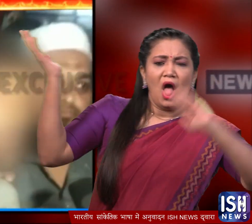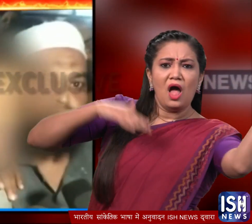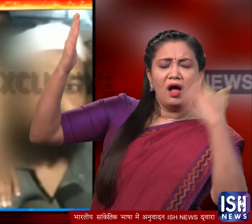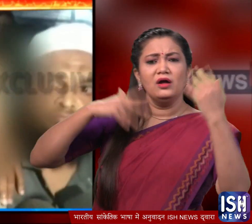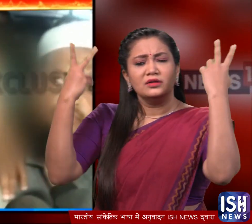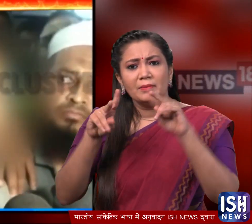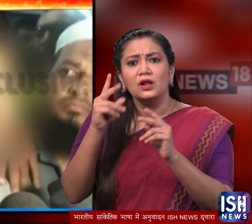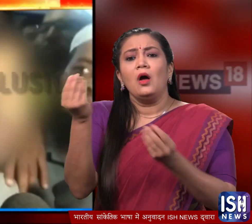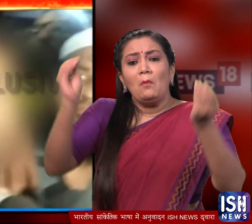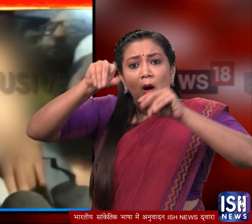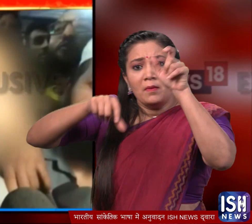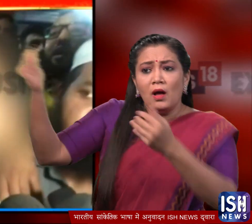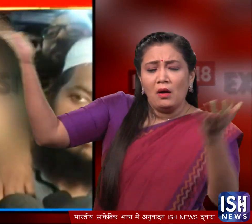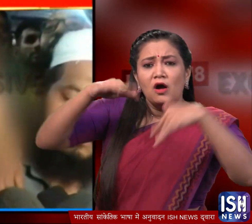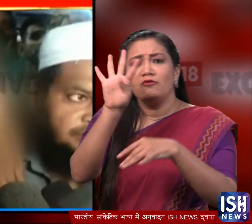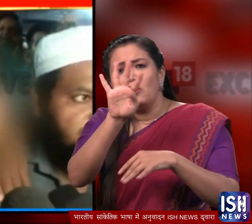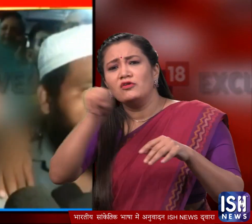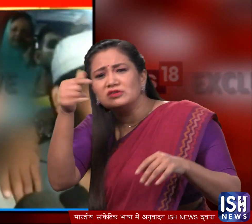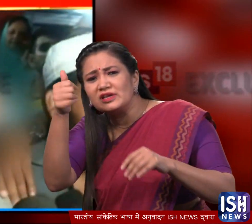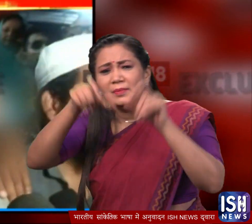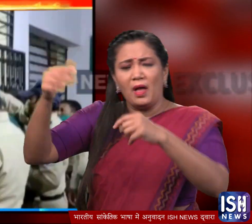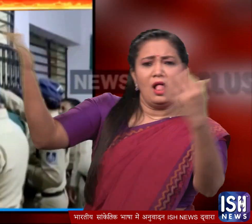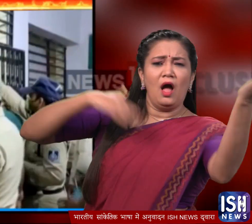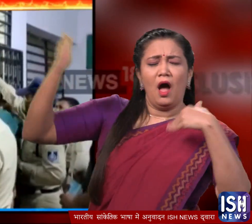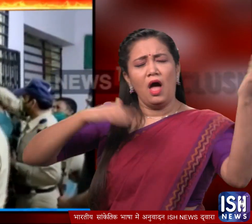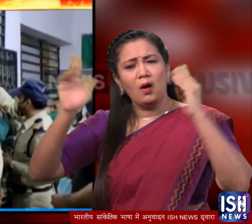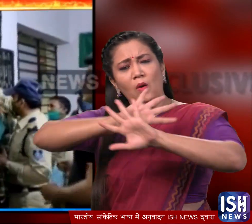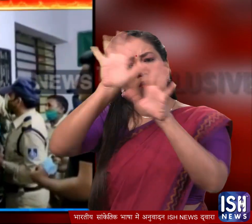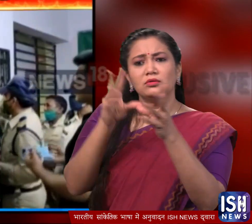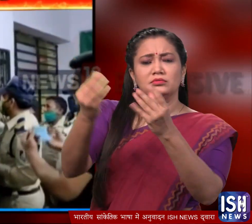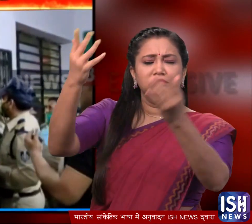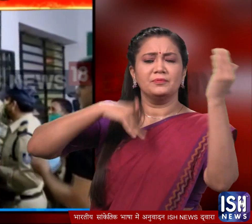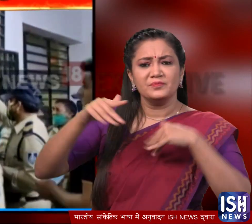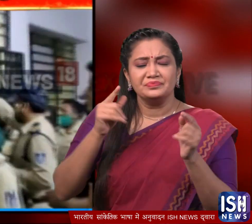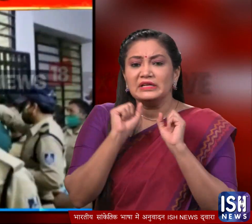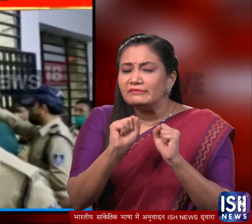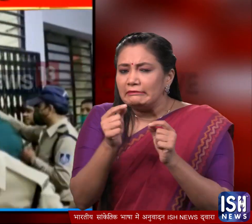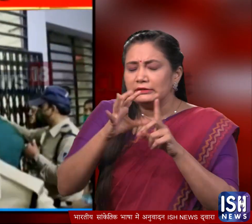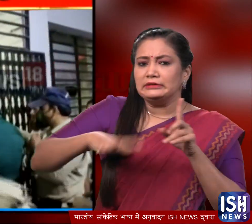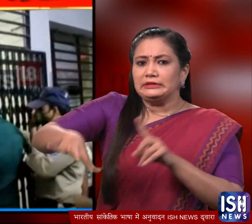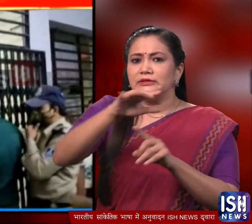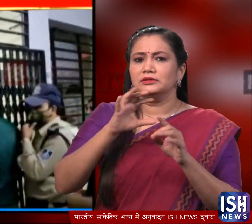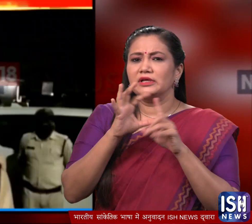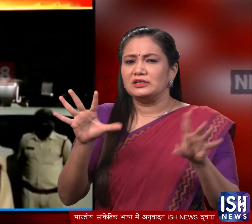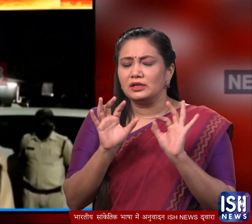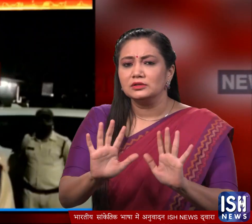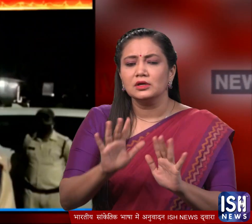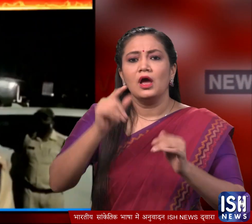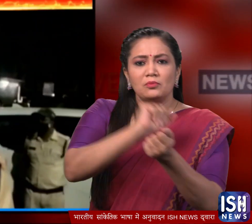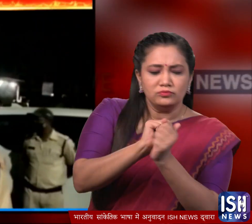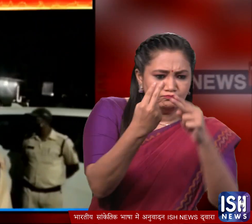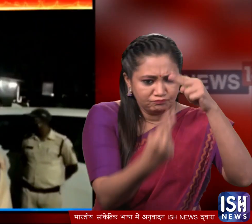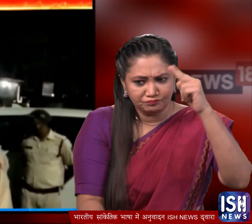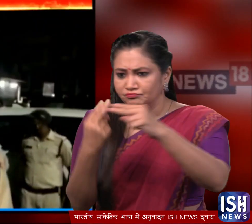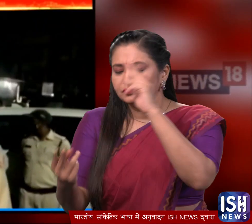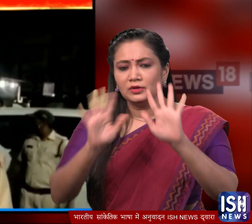लगे, फिर 400 लोग को और बुला लिया और सर मारने लगे। मामला संवेदनशील था, लिहाजा पुलिस ने भी दोनों पक्षों पर ध्यान दिया और